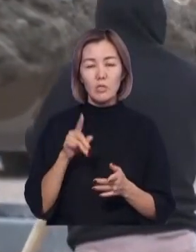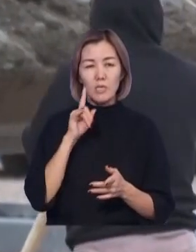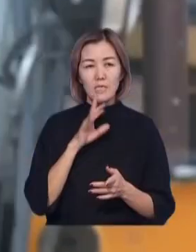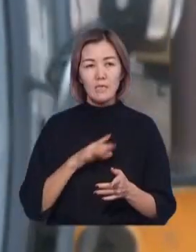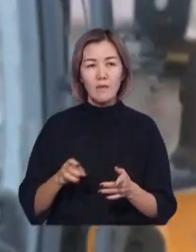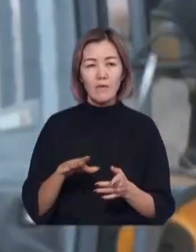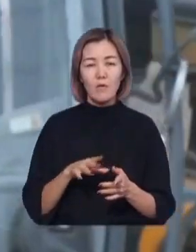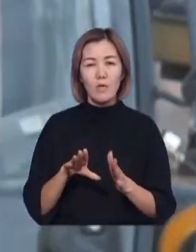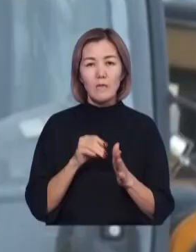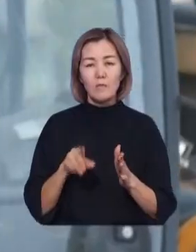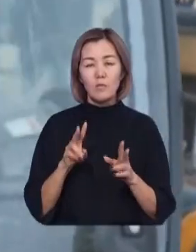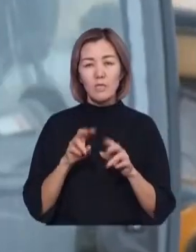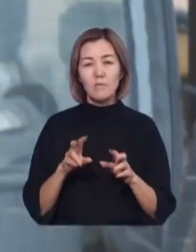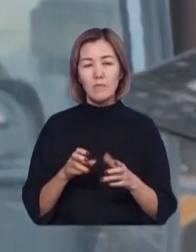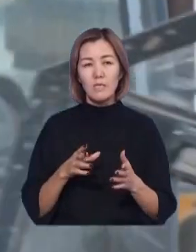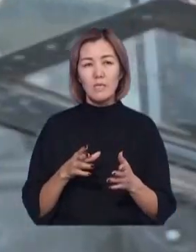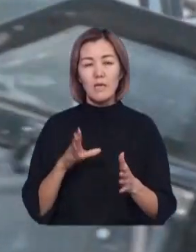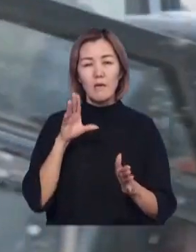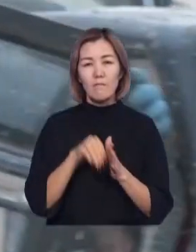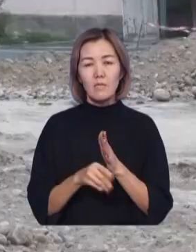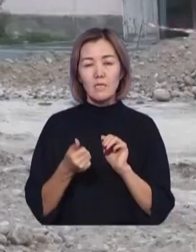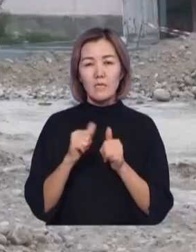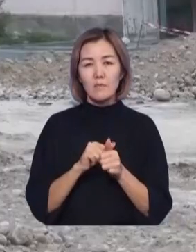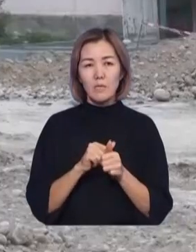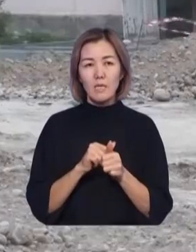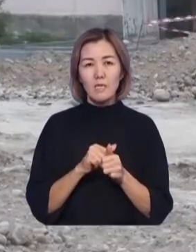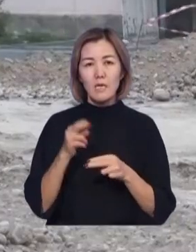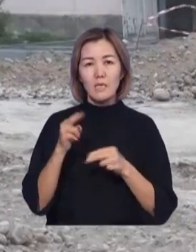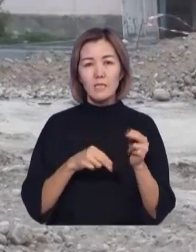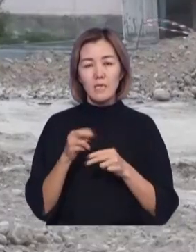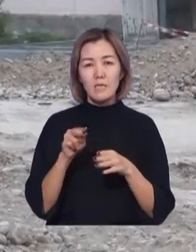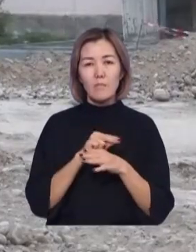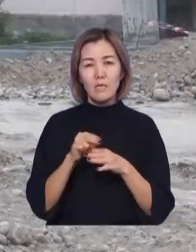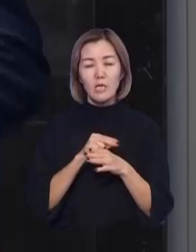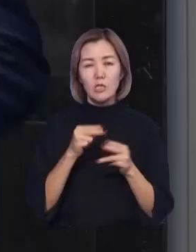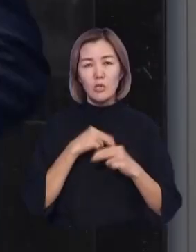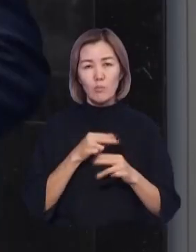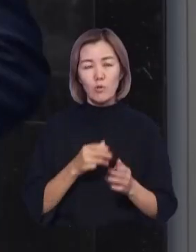района депутаты рассмотрели вопрос о внесении изменений строительно-монтажные